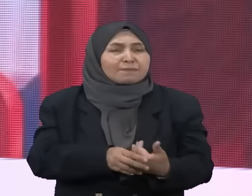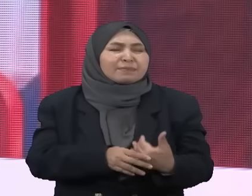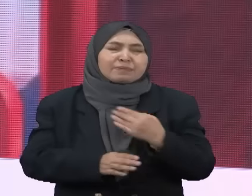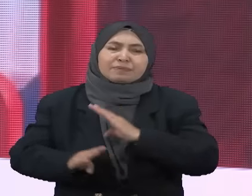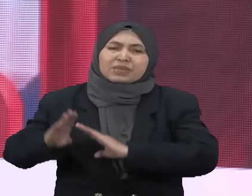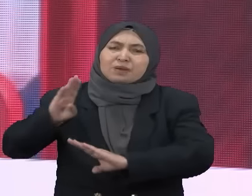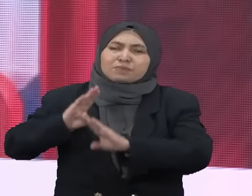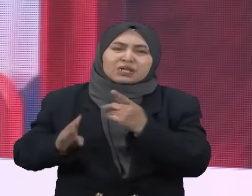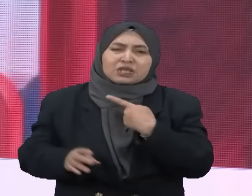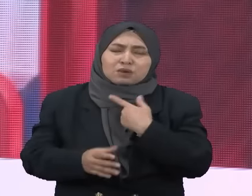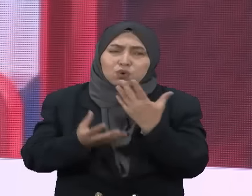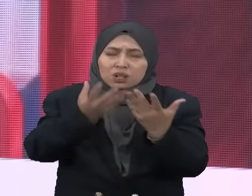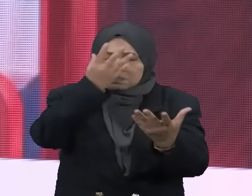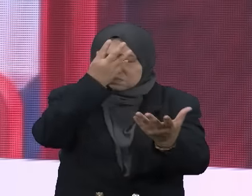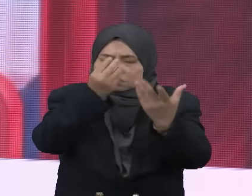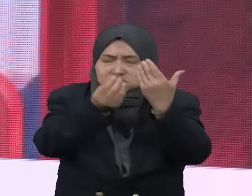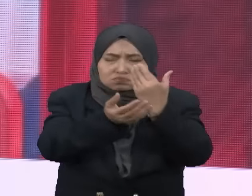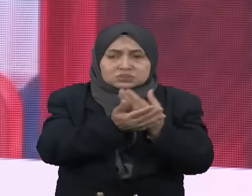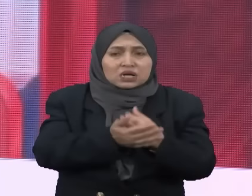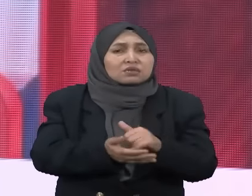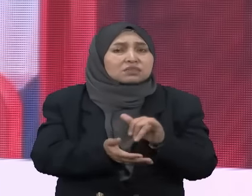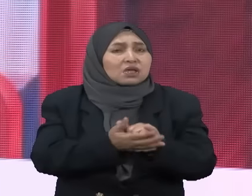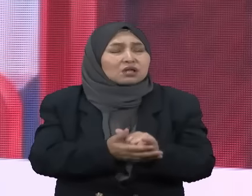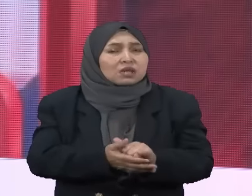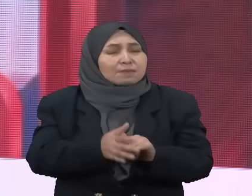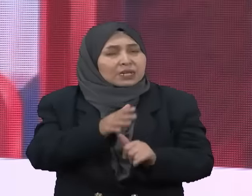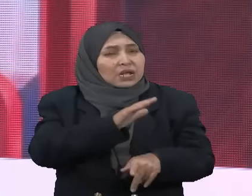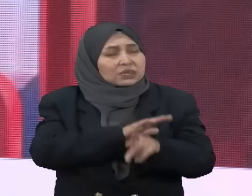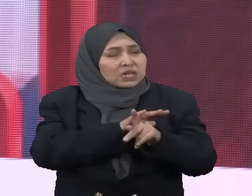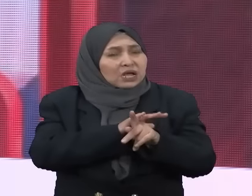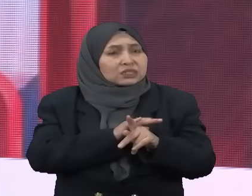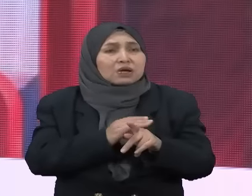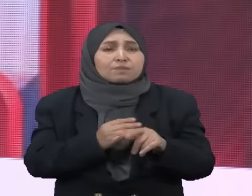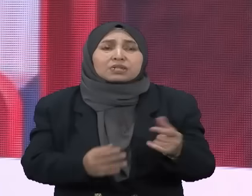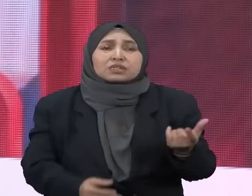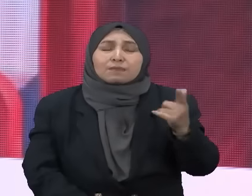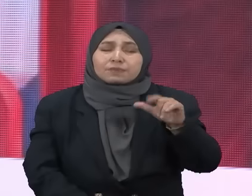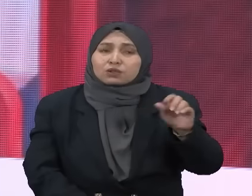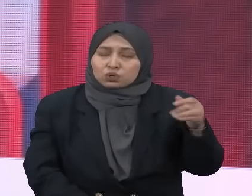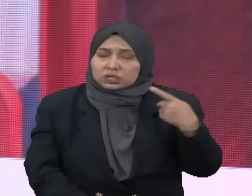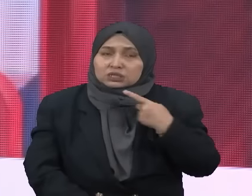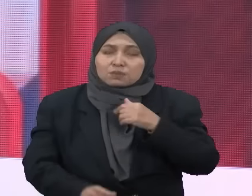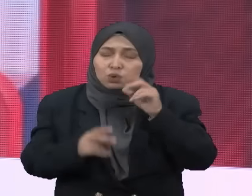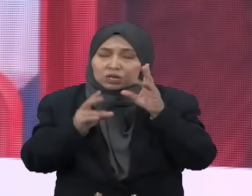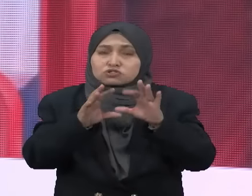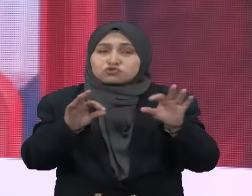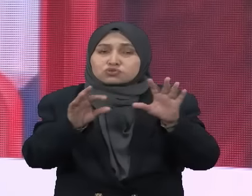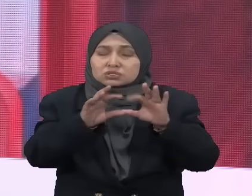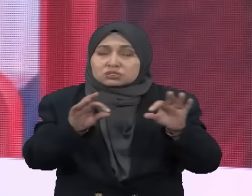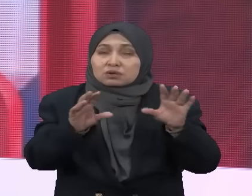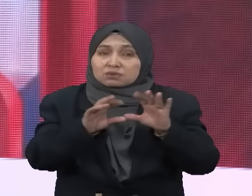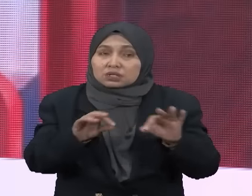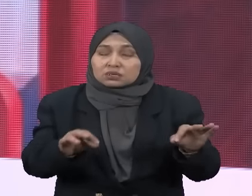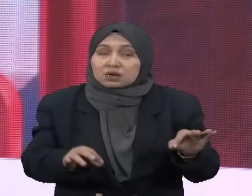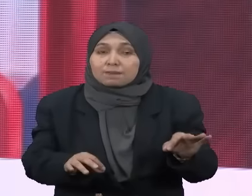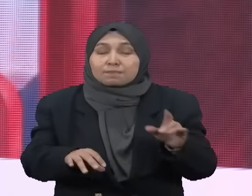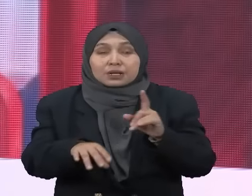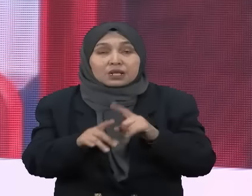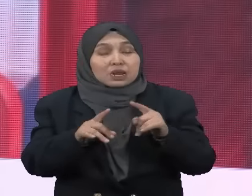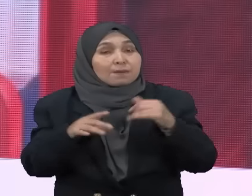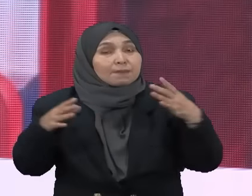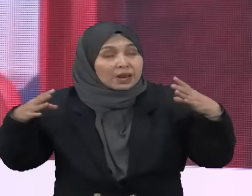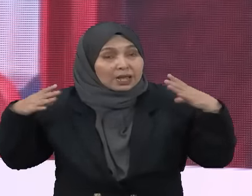supaya kita boleh mengambil iktibar bahawa dia mengkhianati Nabi Lut alaihi salam, kita boleh lihat pada kisah ketika mana para